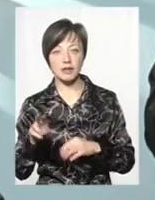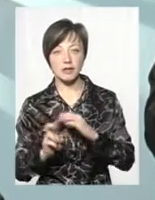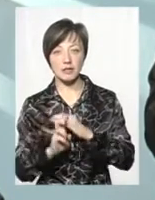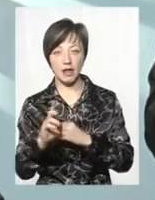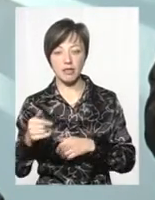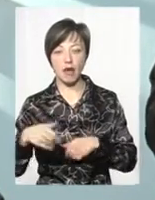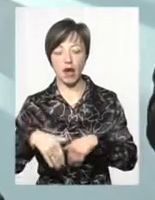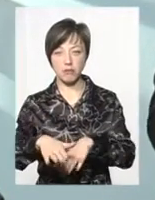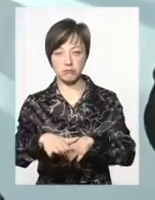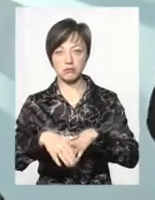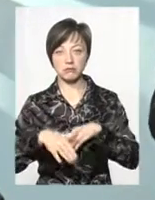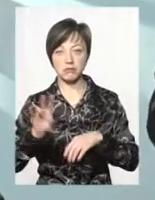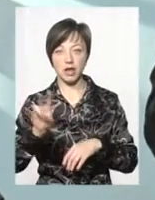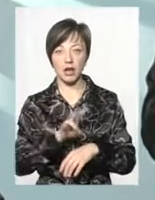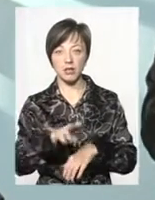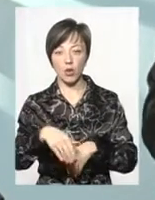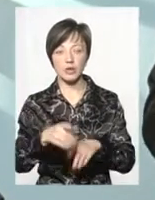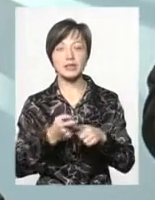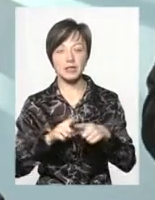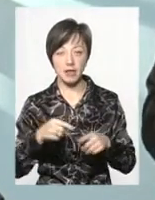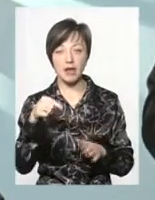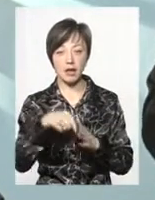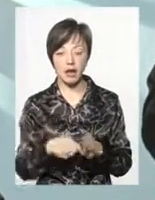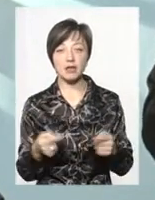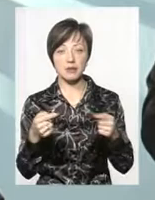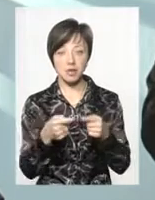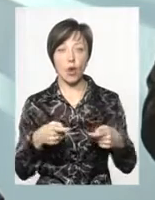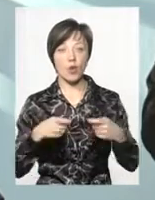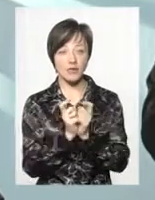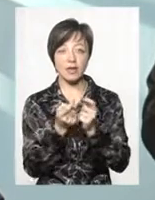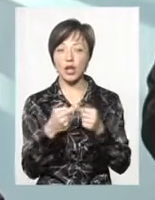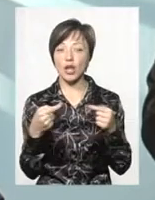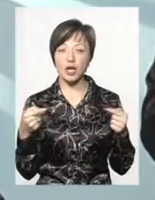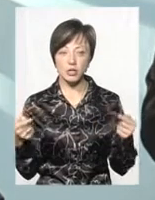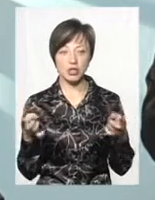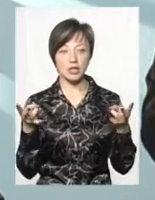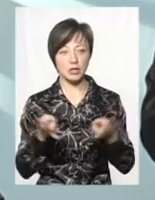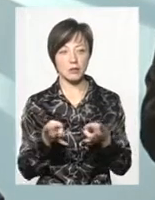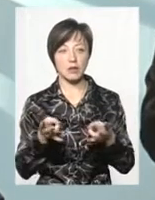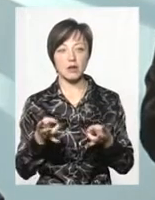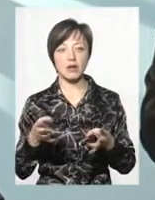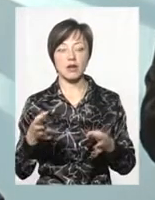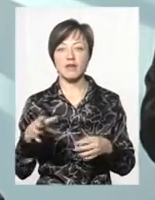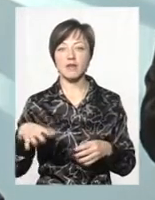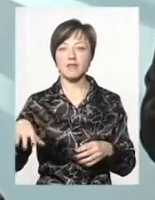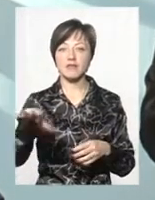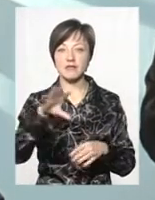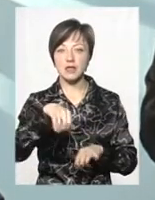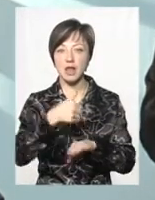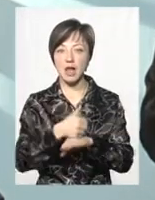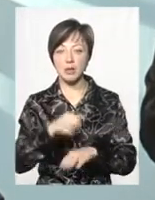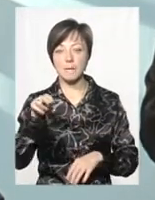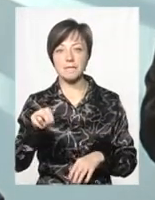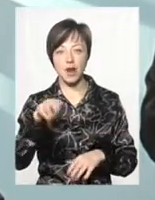хресні ходи. Оце якраз конфлікт. Оце якраз такі речі, які в Вселенському православ'ї